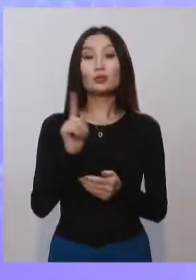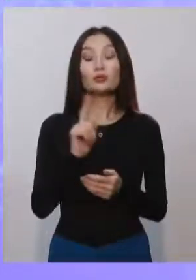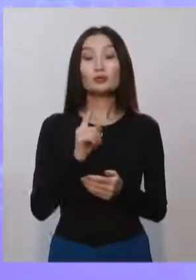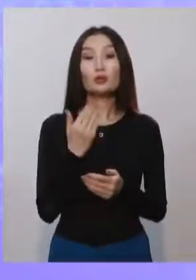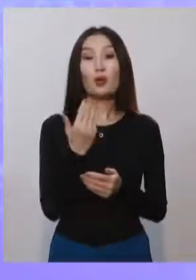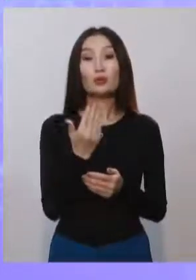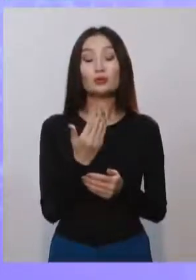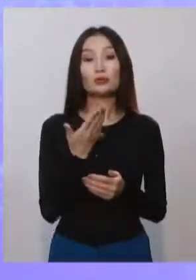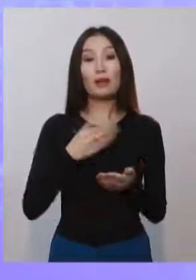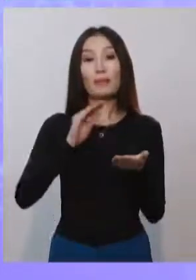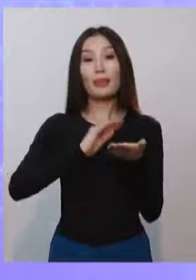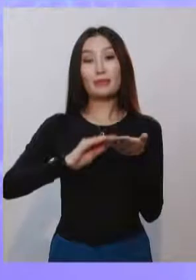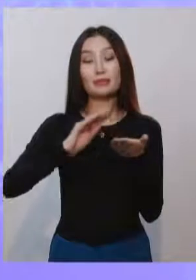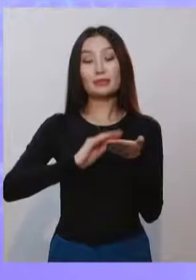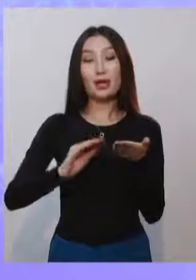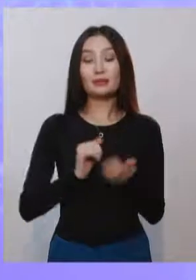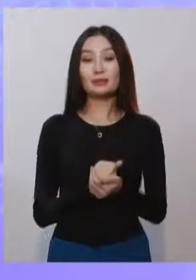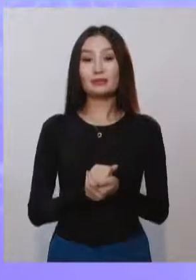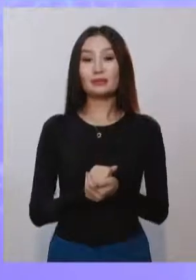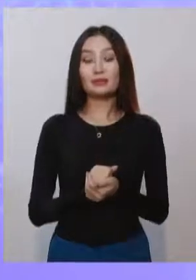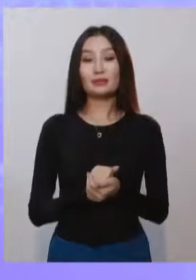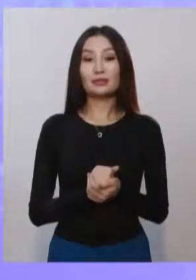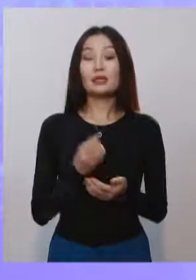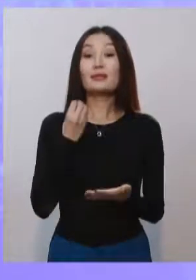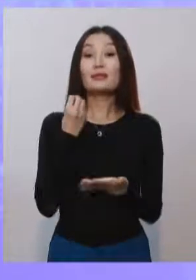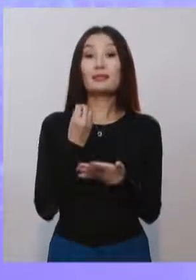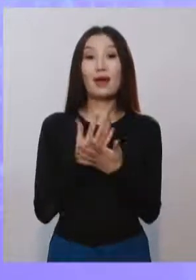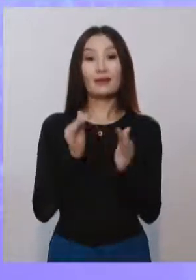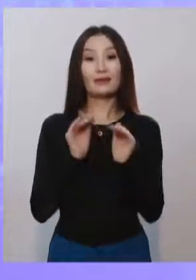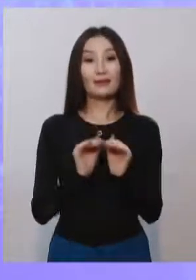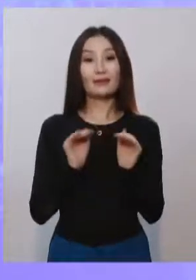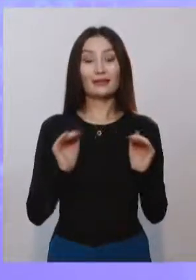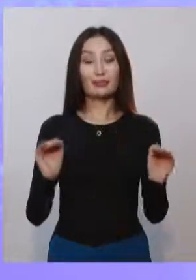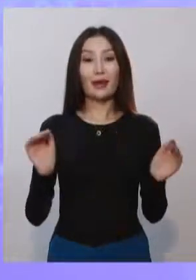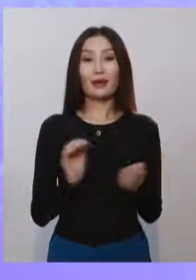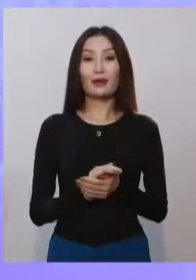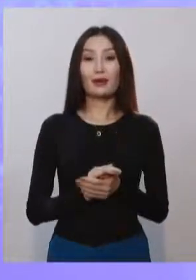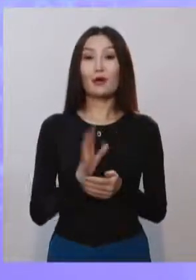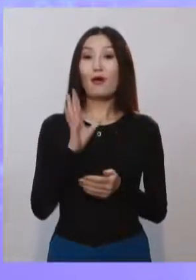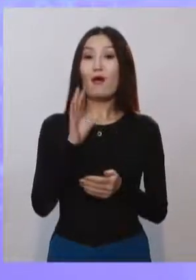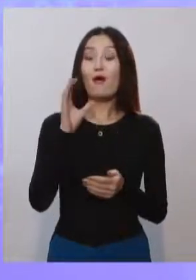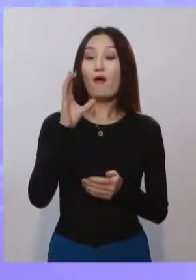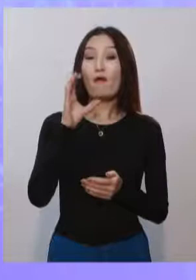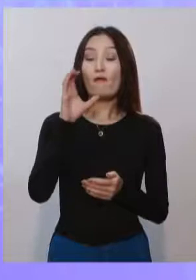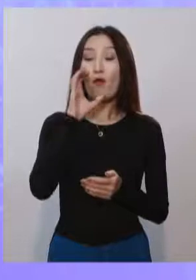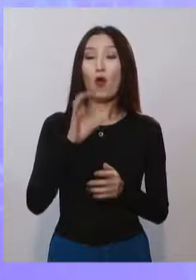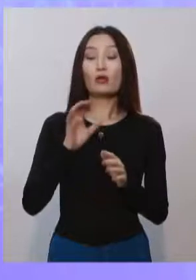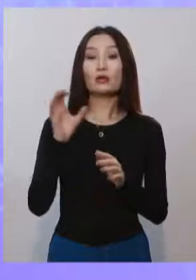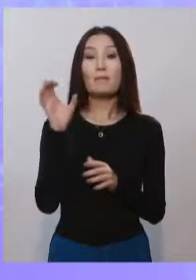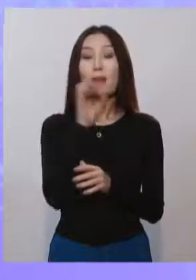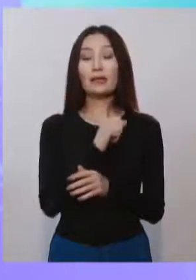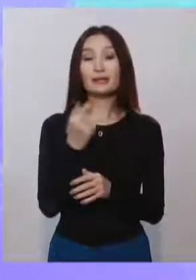нам написал дорогие ребята волк похитил